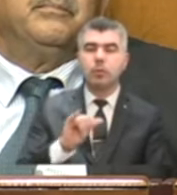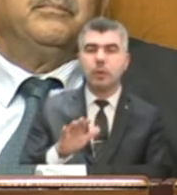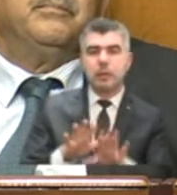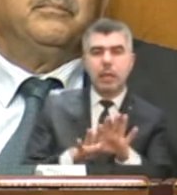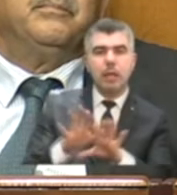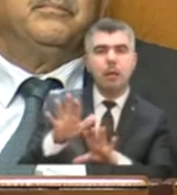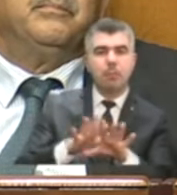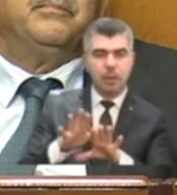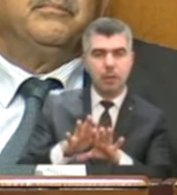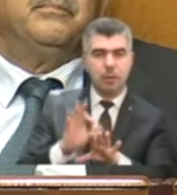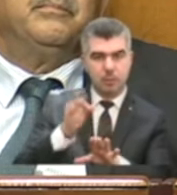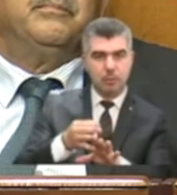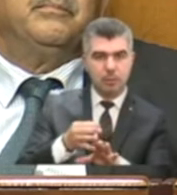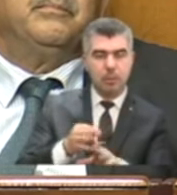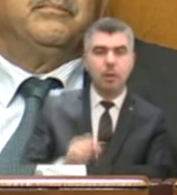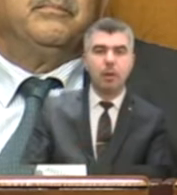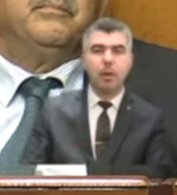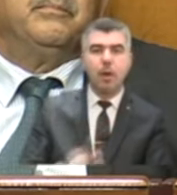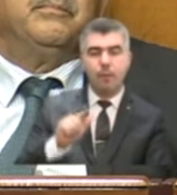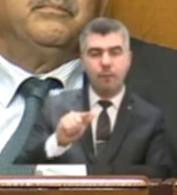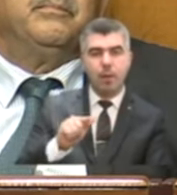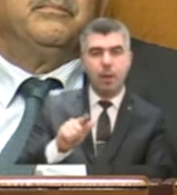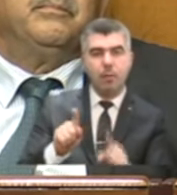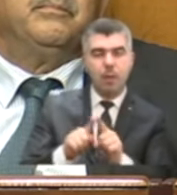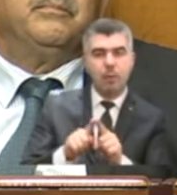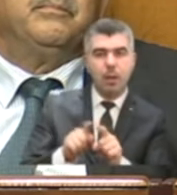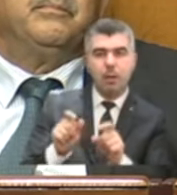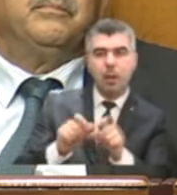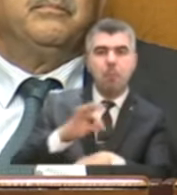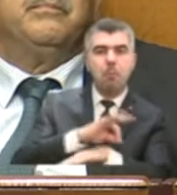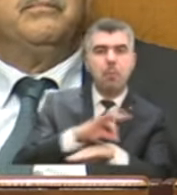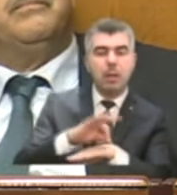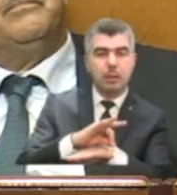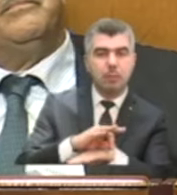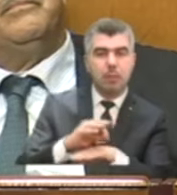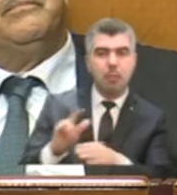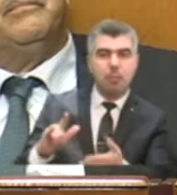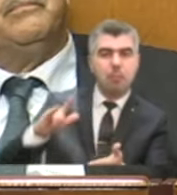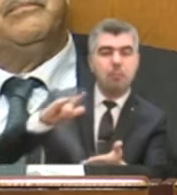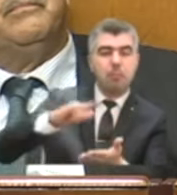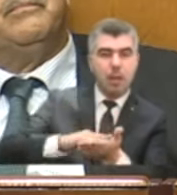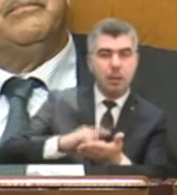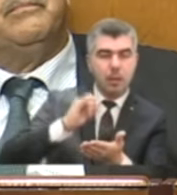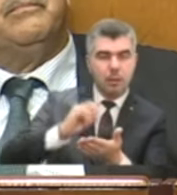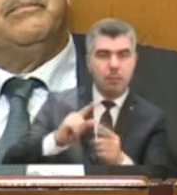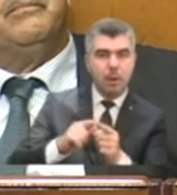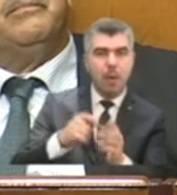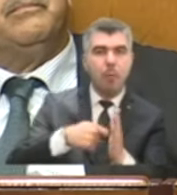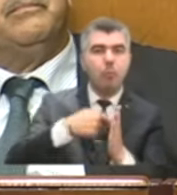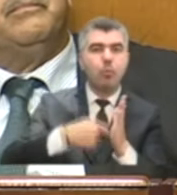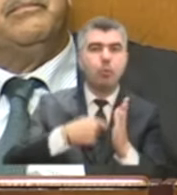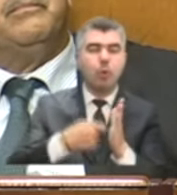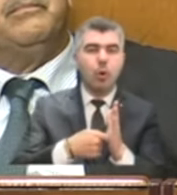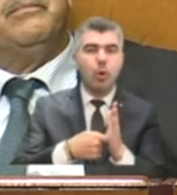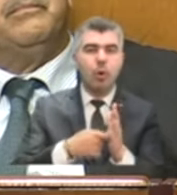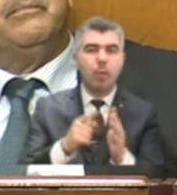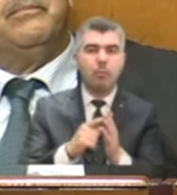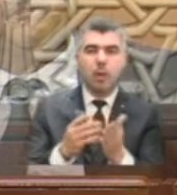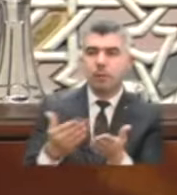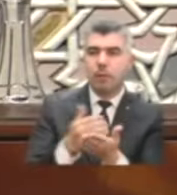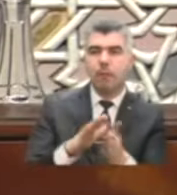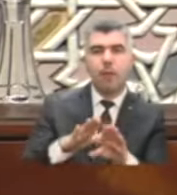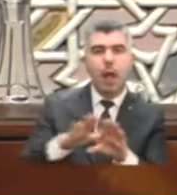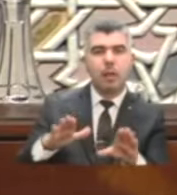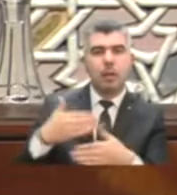التي تعتزمون اتخاذها من اجل ان يقوم مكتب المطارات بالادلاء برايه بخصوص المشاريع العقاريه في اجل معقوله.